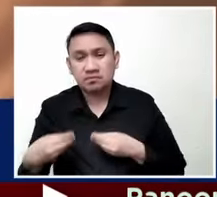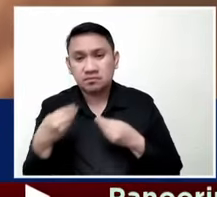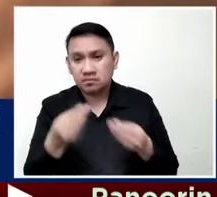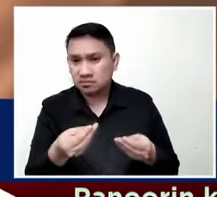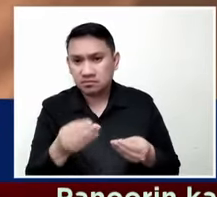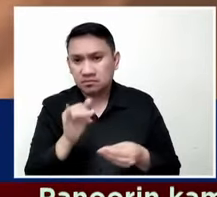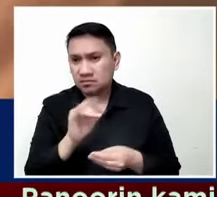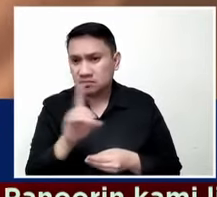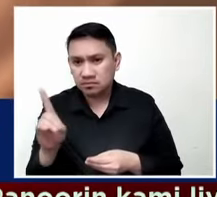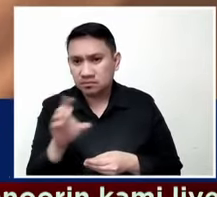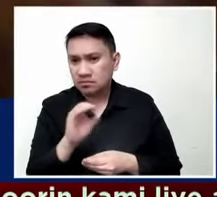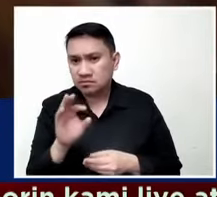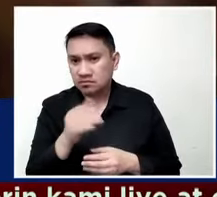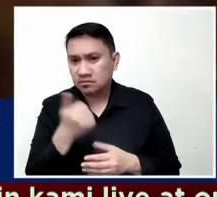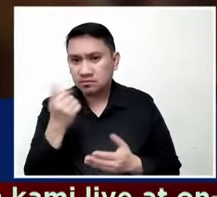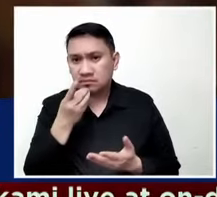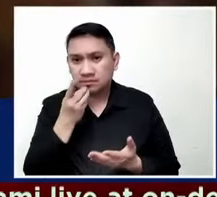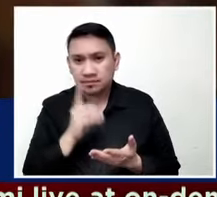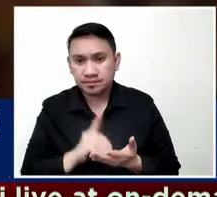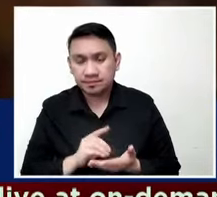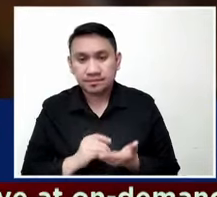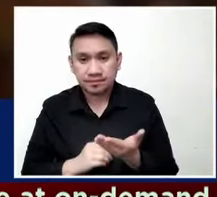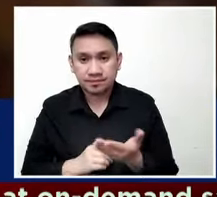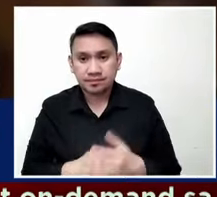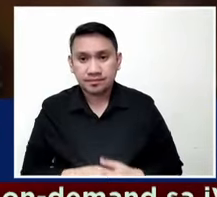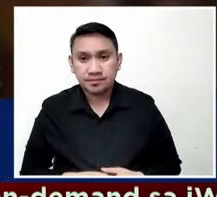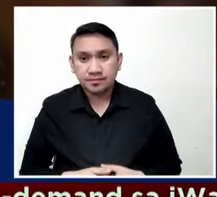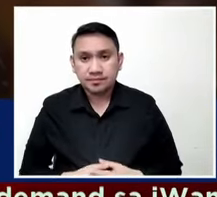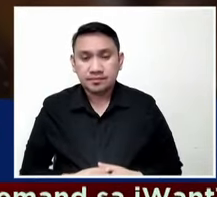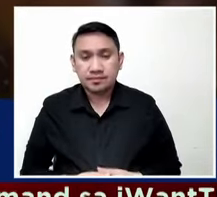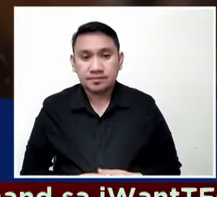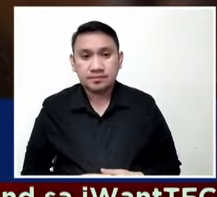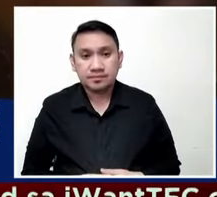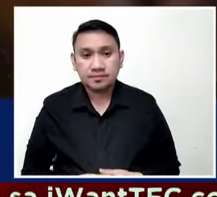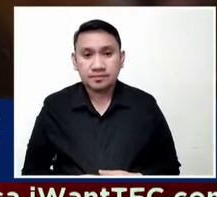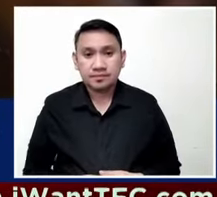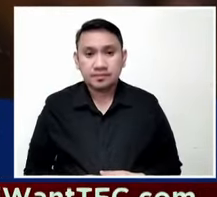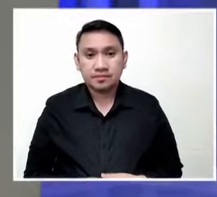o dokumento. Raya Kapulong, ABS-CBN News.